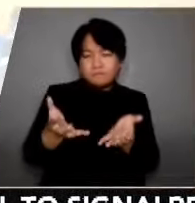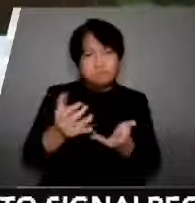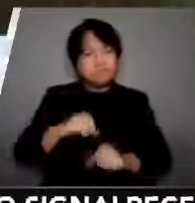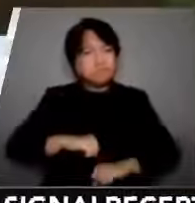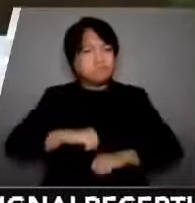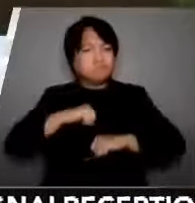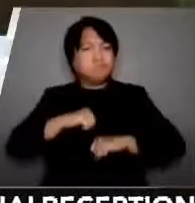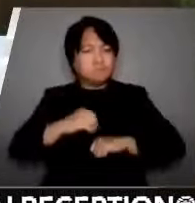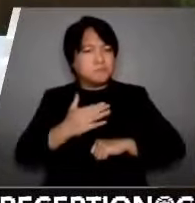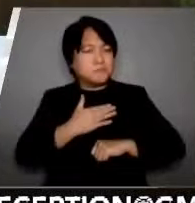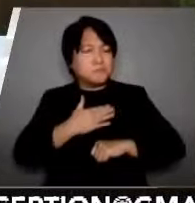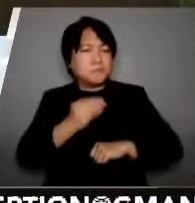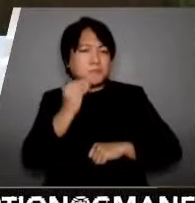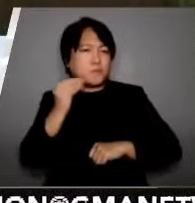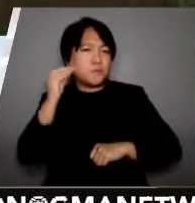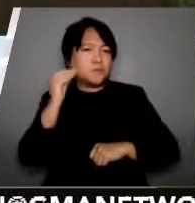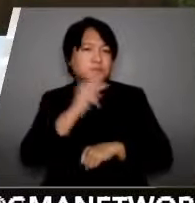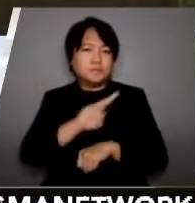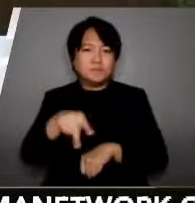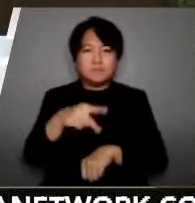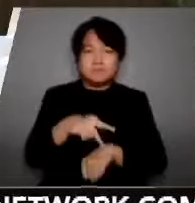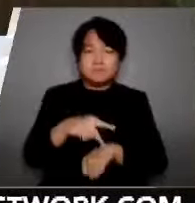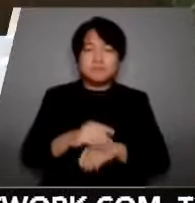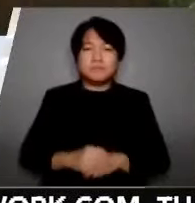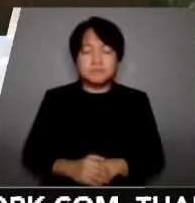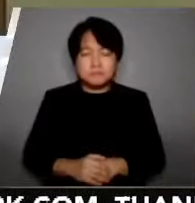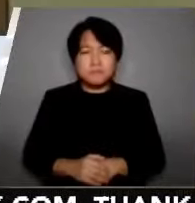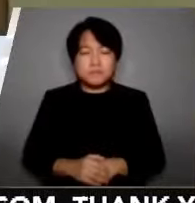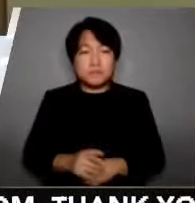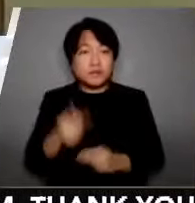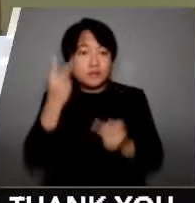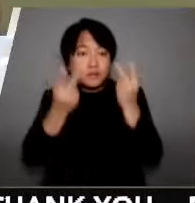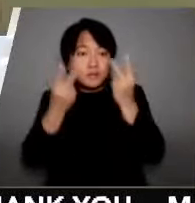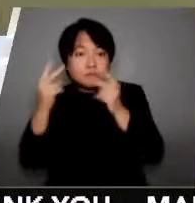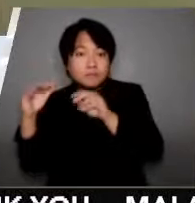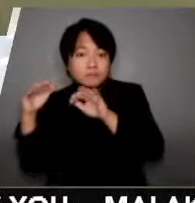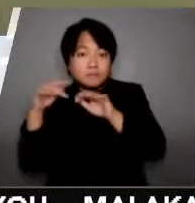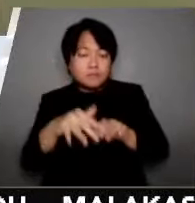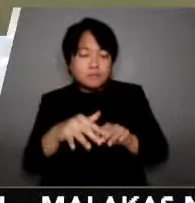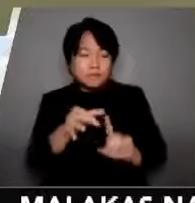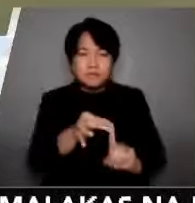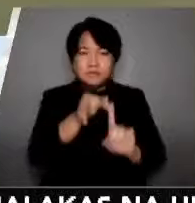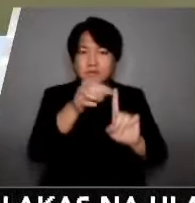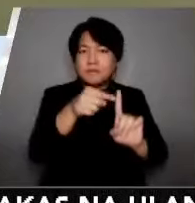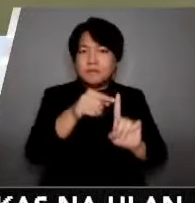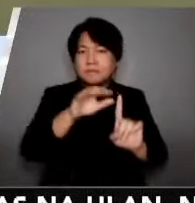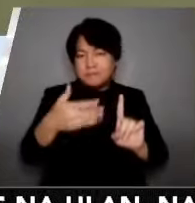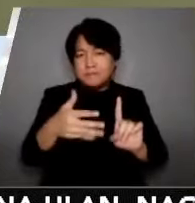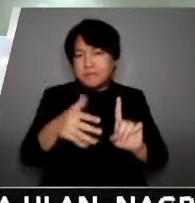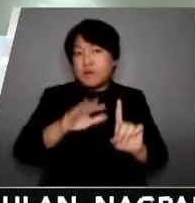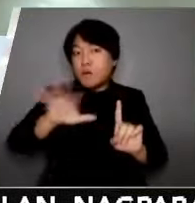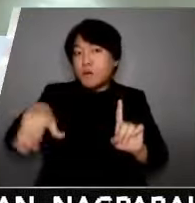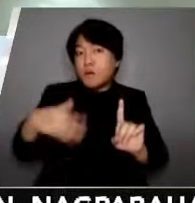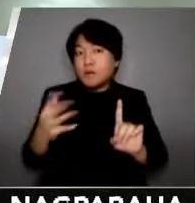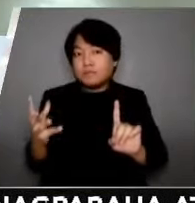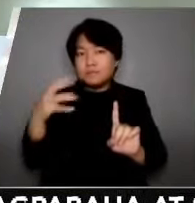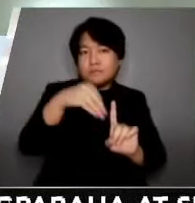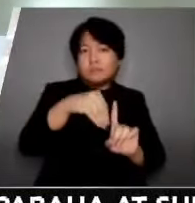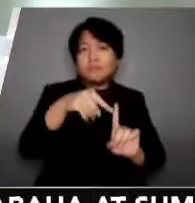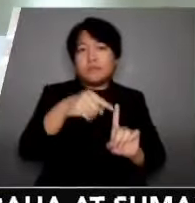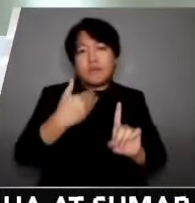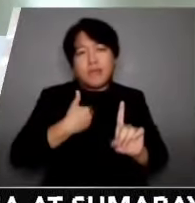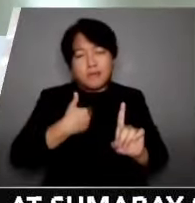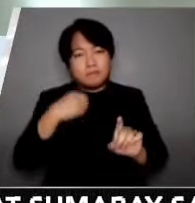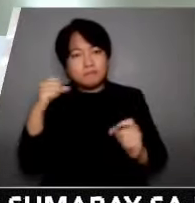home magsisilbing one stop shop ang tourist rest area Meron itong tourist information and assistance desk charging and work